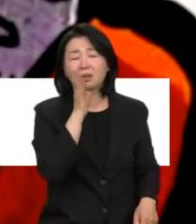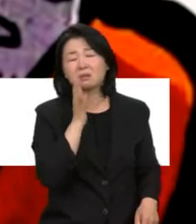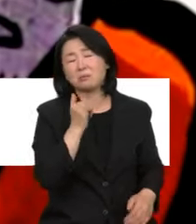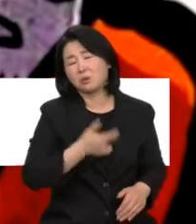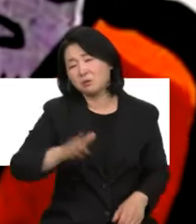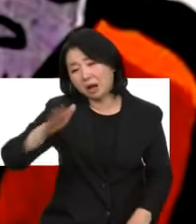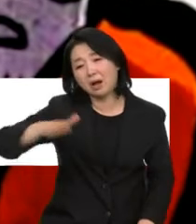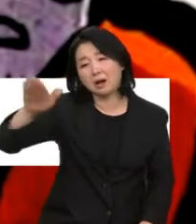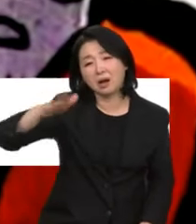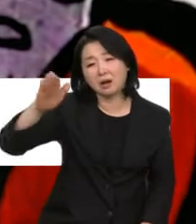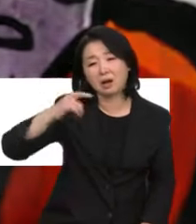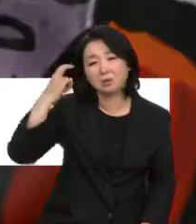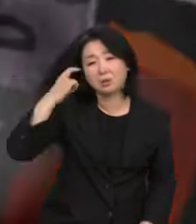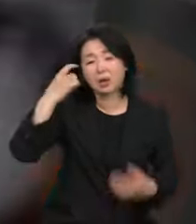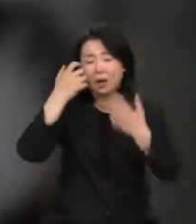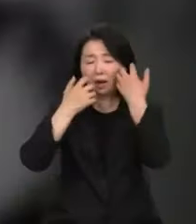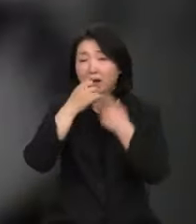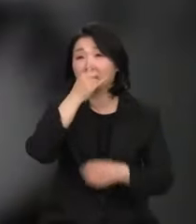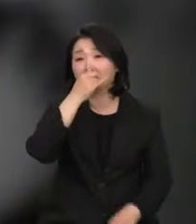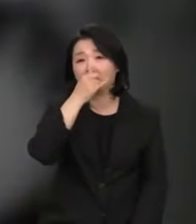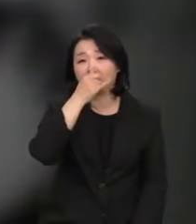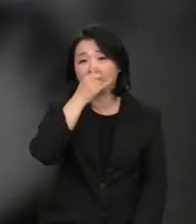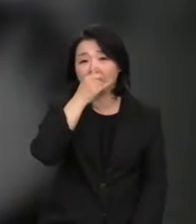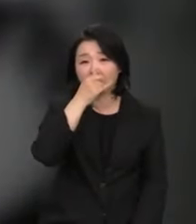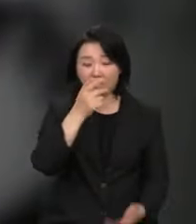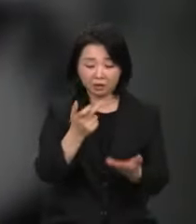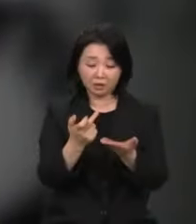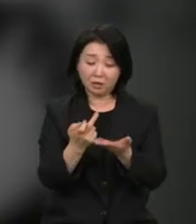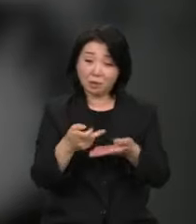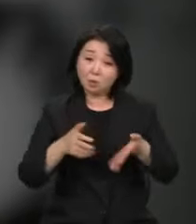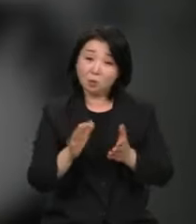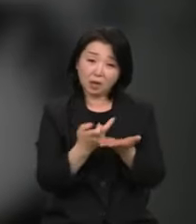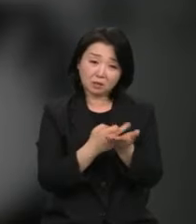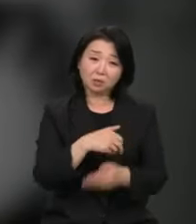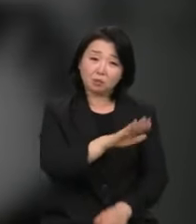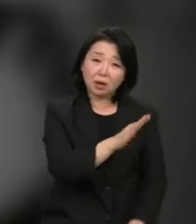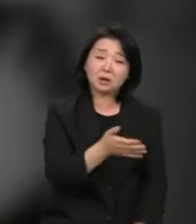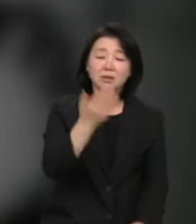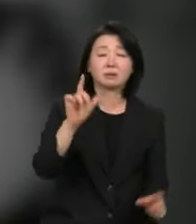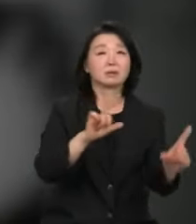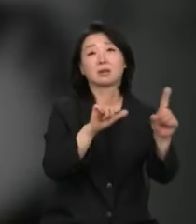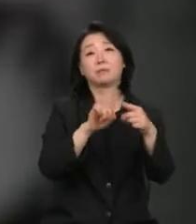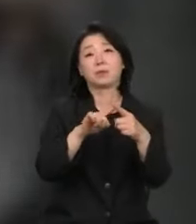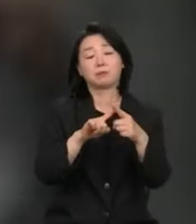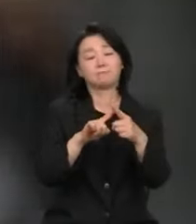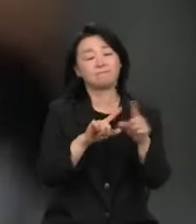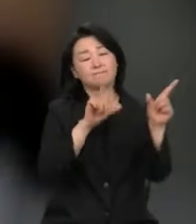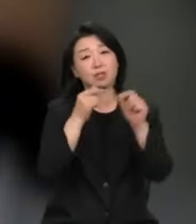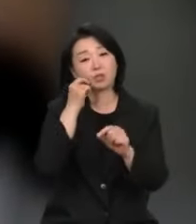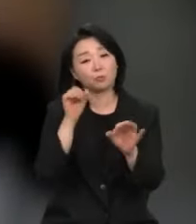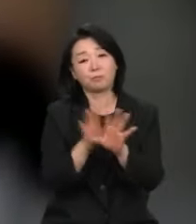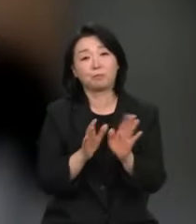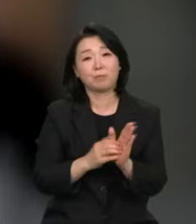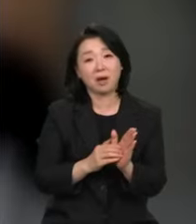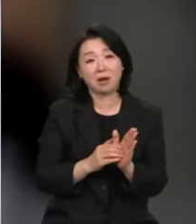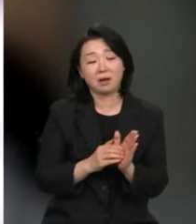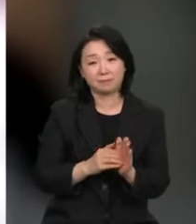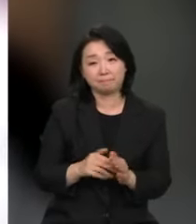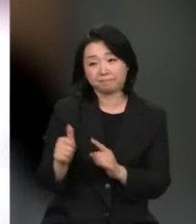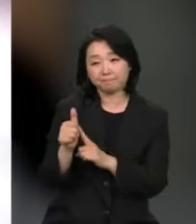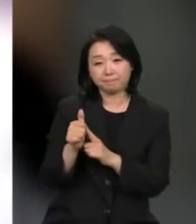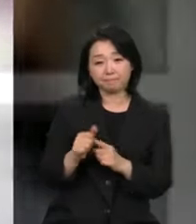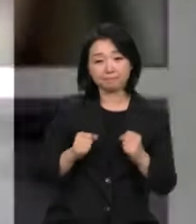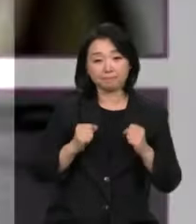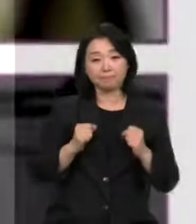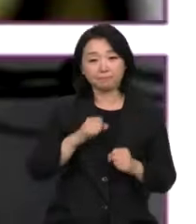그 메아리까지 다 있어요. 고향 제주로 돌아간 뒤 예전의 삶은 사라졌습니다. 마라톤이 취미였던 다정한